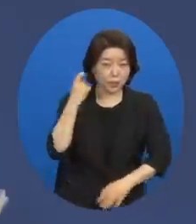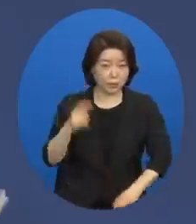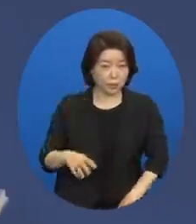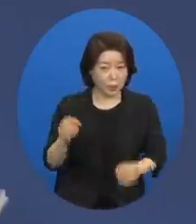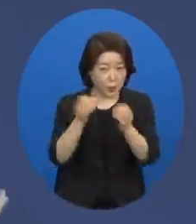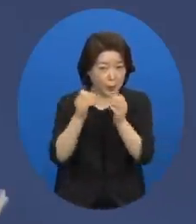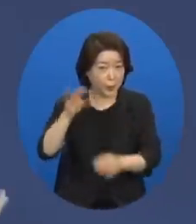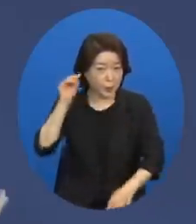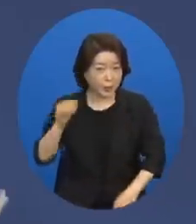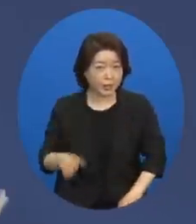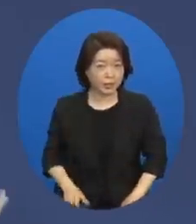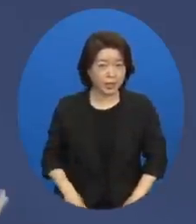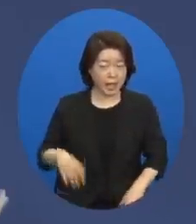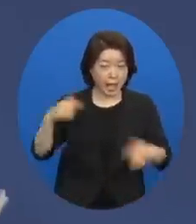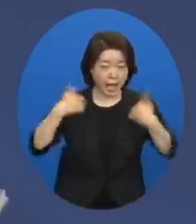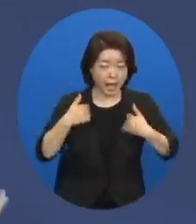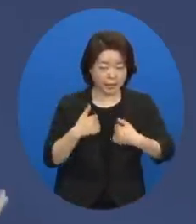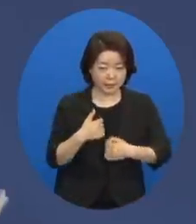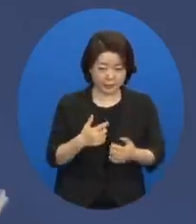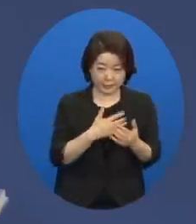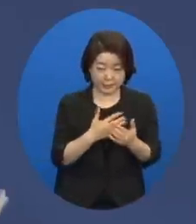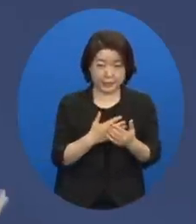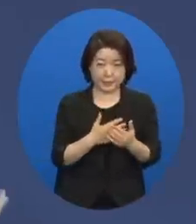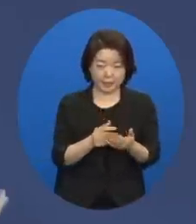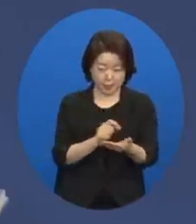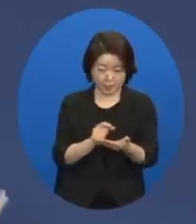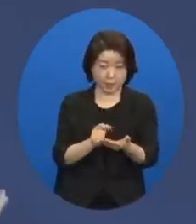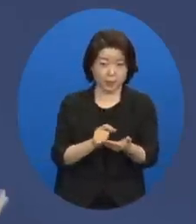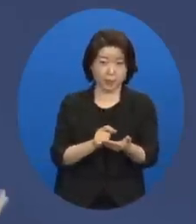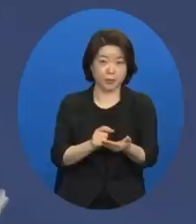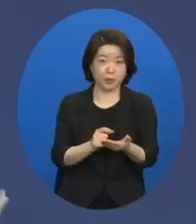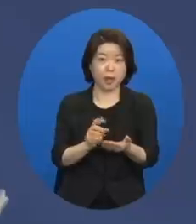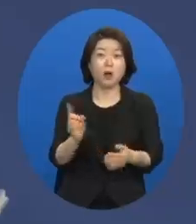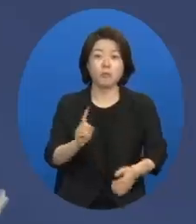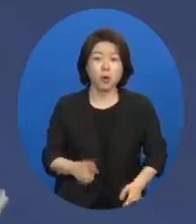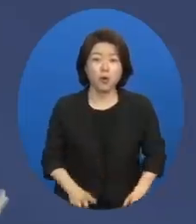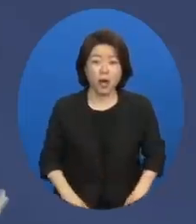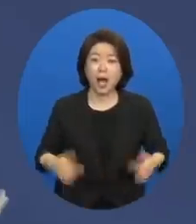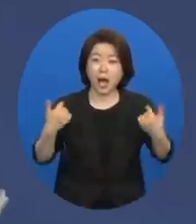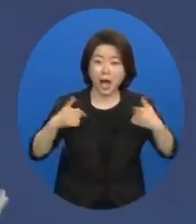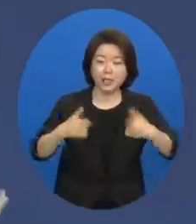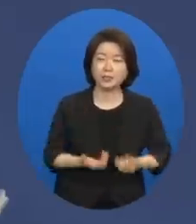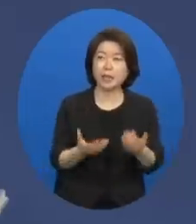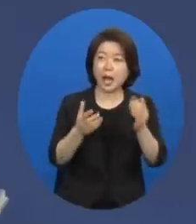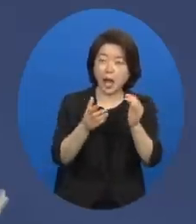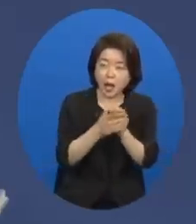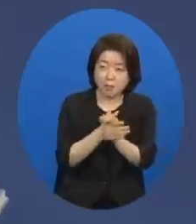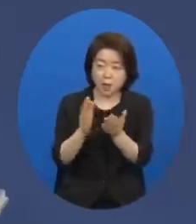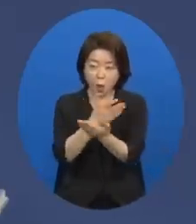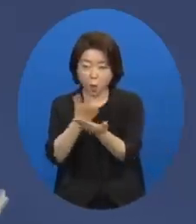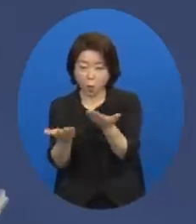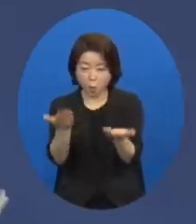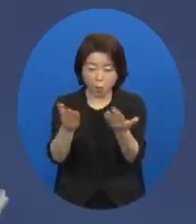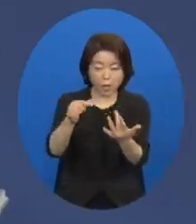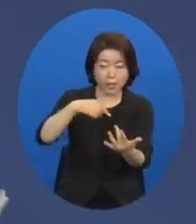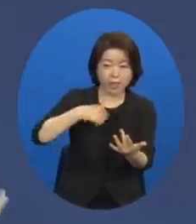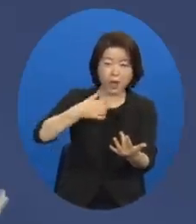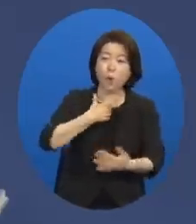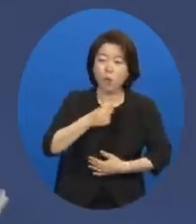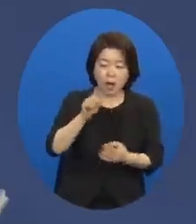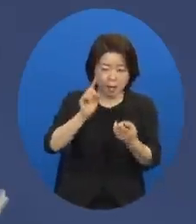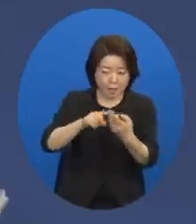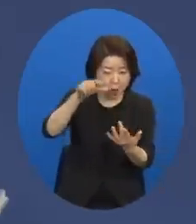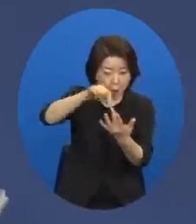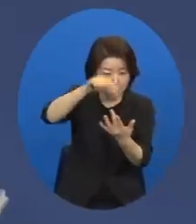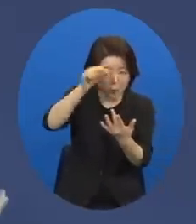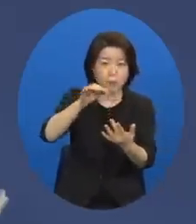들어도 항상 긴장을 놓치질 않아요. 긴장을 놓치지 않고 항상 아멘 할 거 안 할 거 다 골라가지고 하는 거야.